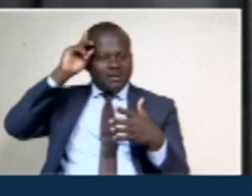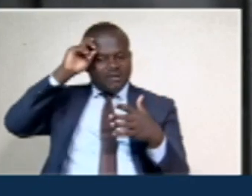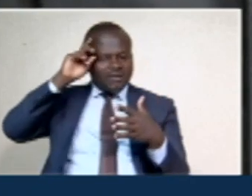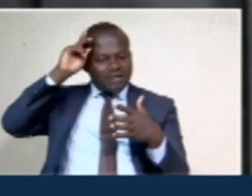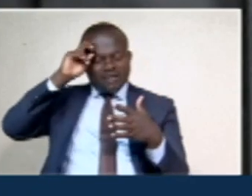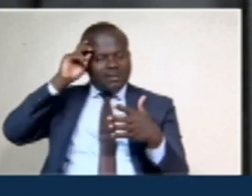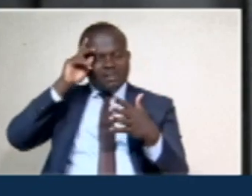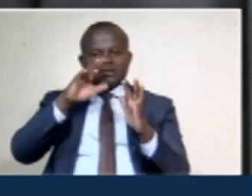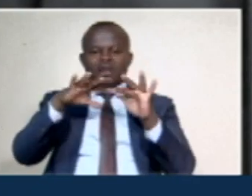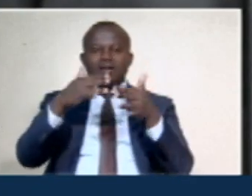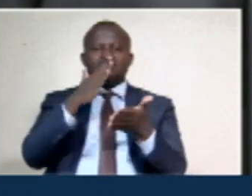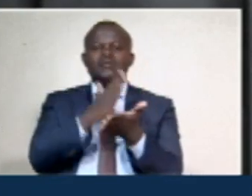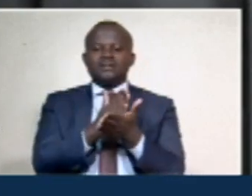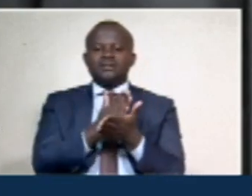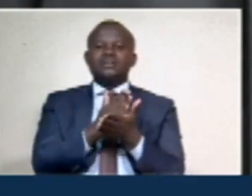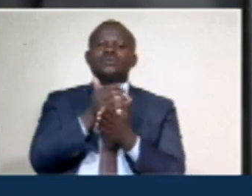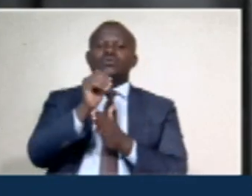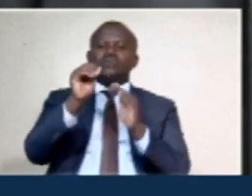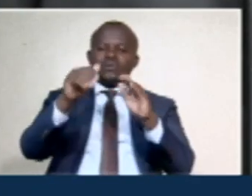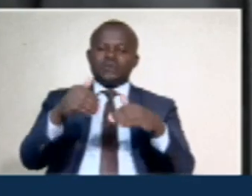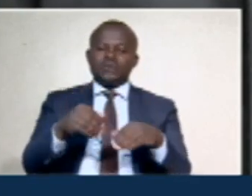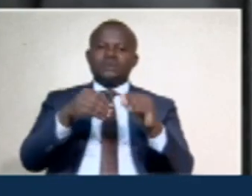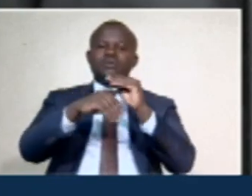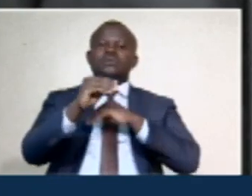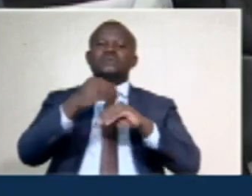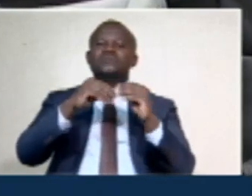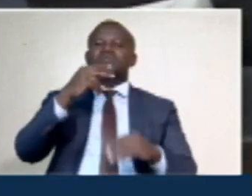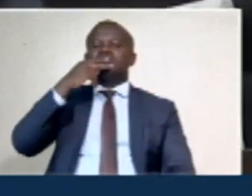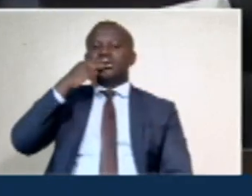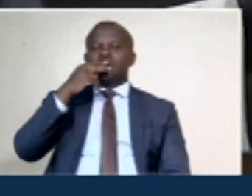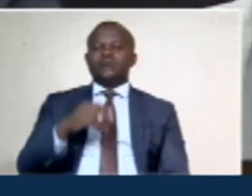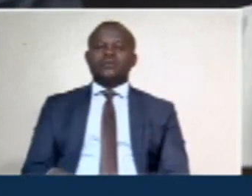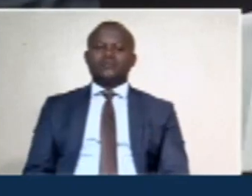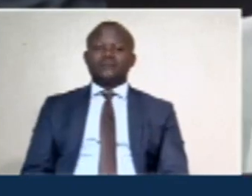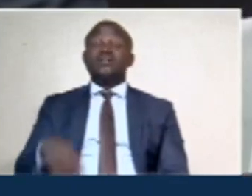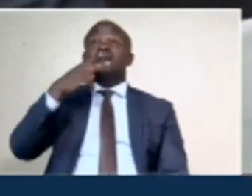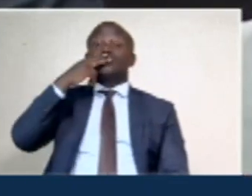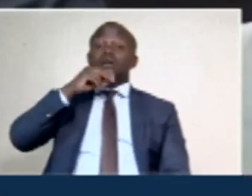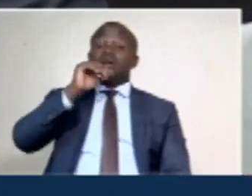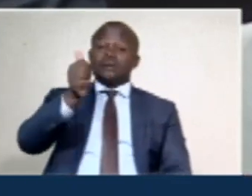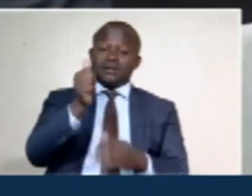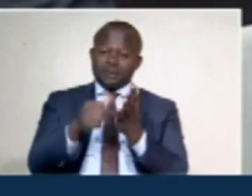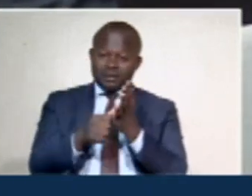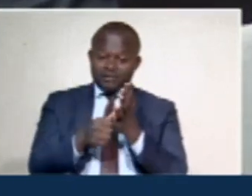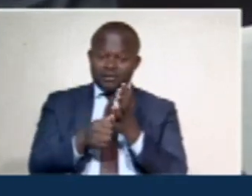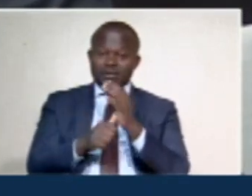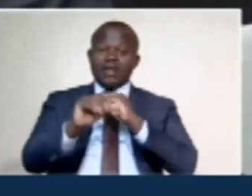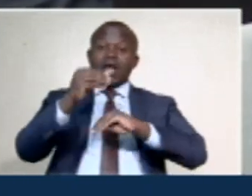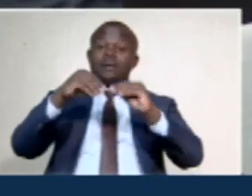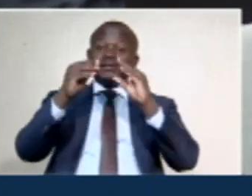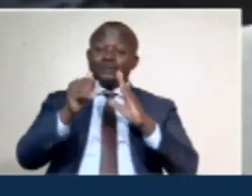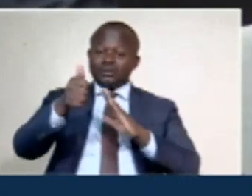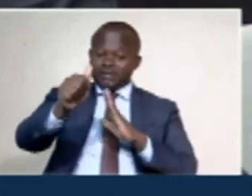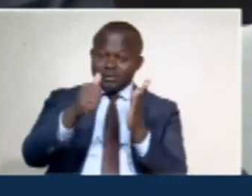ahubwo guca n'ubwo buhinzi cyangwa no gucuruza bw'itabi? Abarinywa ntabwo ari cyo kibazo, abaricuruza ari cyo